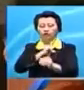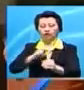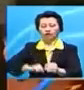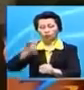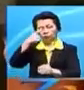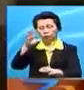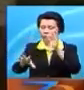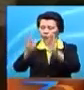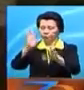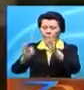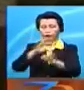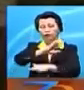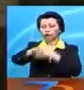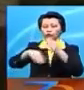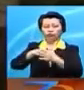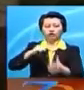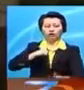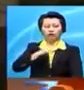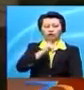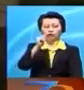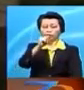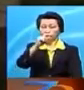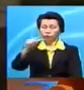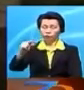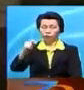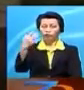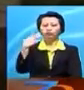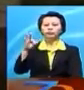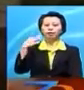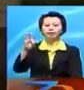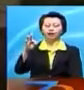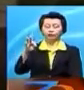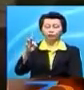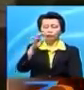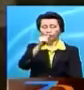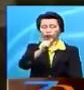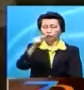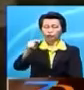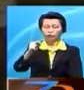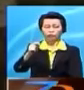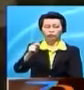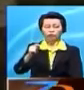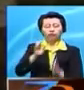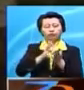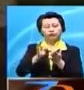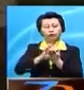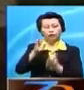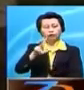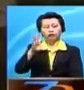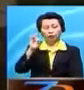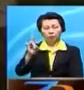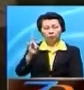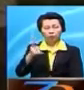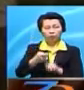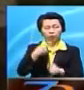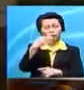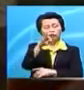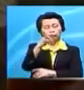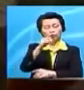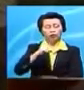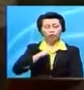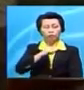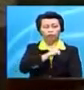dipilih oleh kesemua ahli-ahli gabungan, 19 ahli gabungan kita yang kesemuanya bilangannya 38 daripada 19